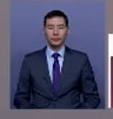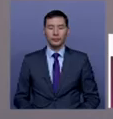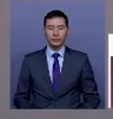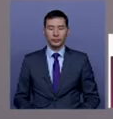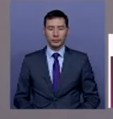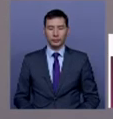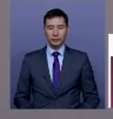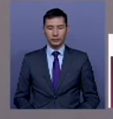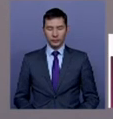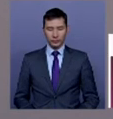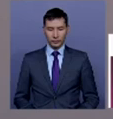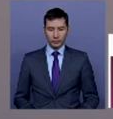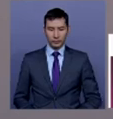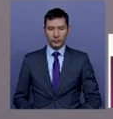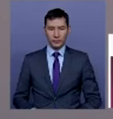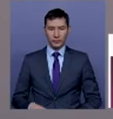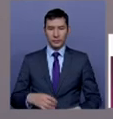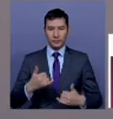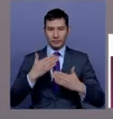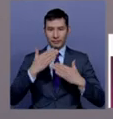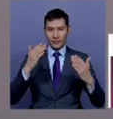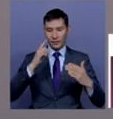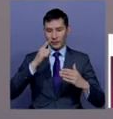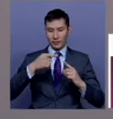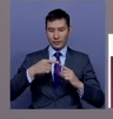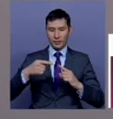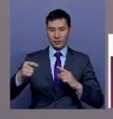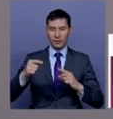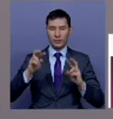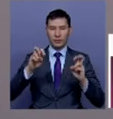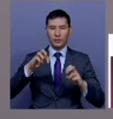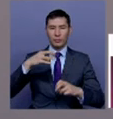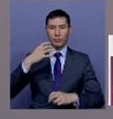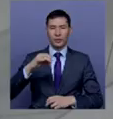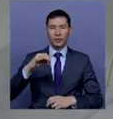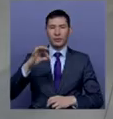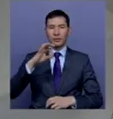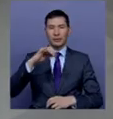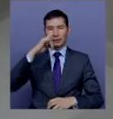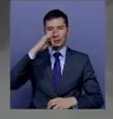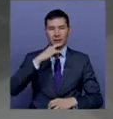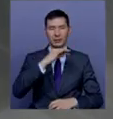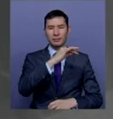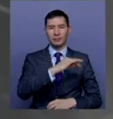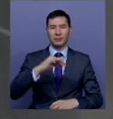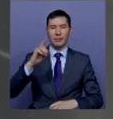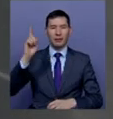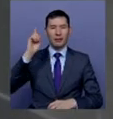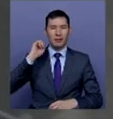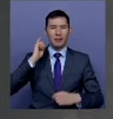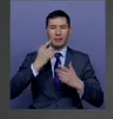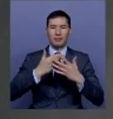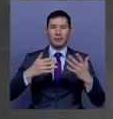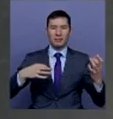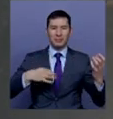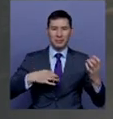Соңғы жылдарында музей қорын толықтыру мақсатында әлем халықтарының музыкалық аспаптарын музейге жинастыру жұмысымен айналысып жатыр. Қазақстандағы өзге елдің елшіліктерімен тығыз